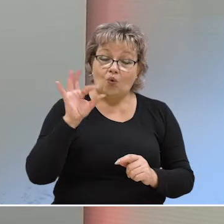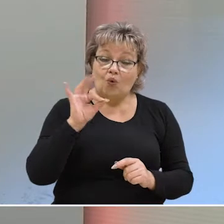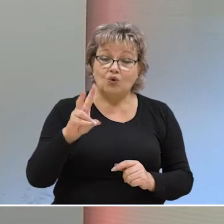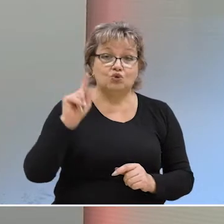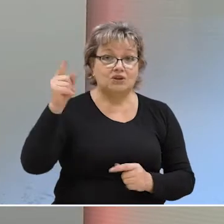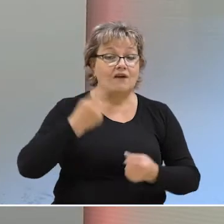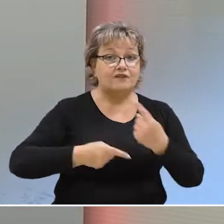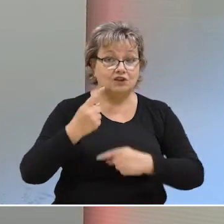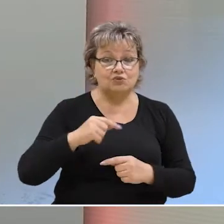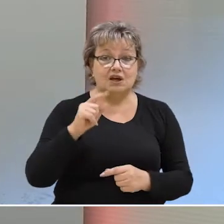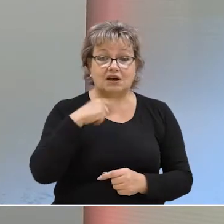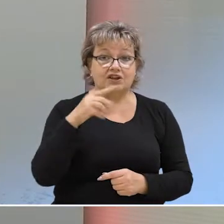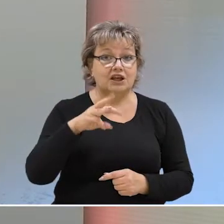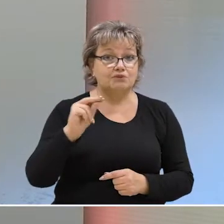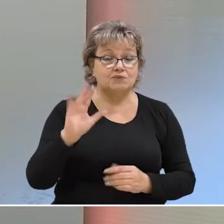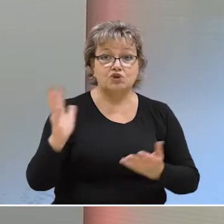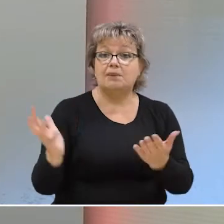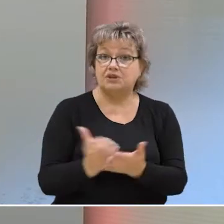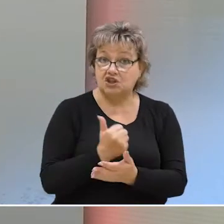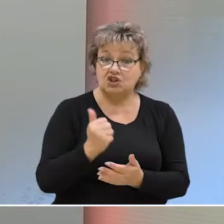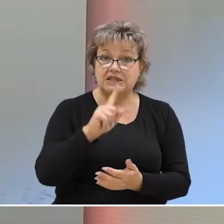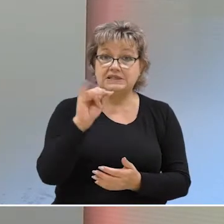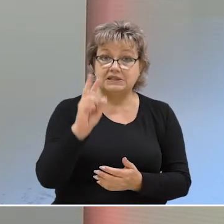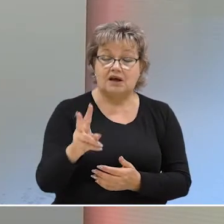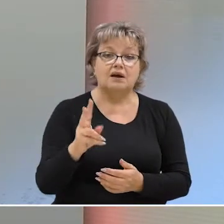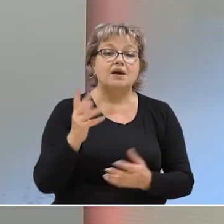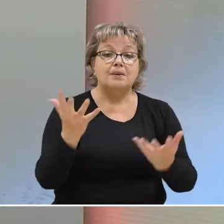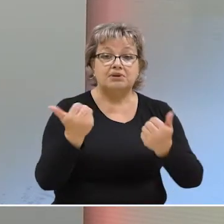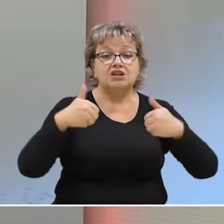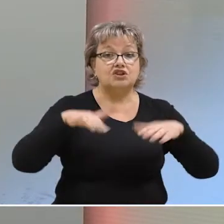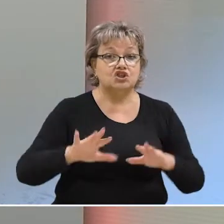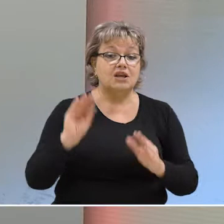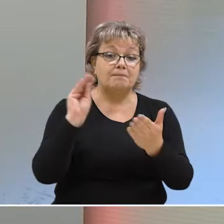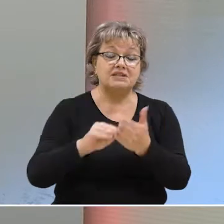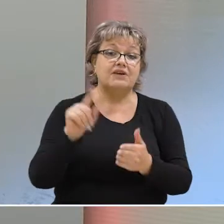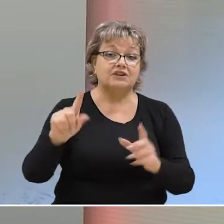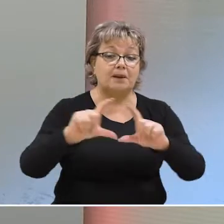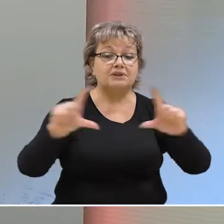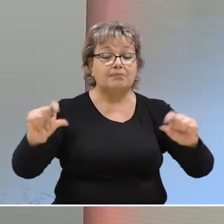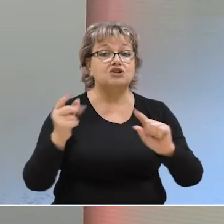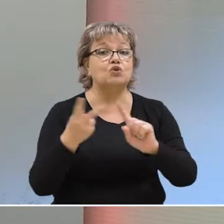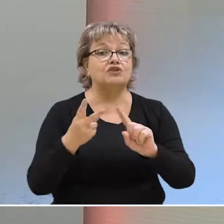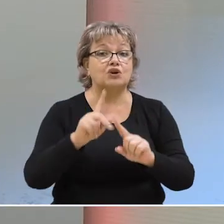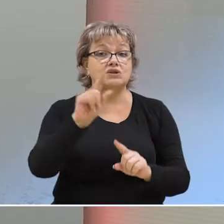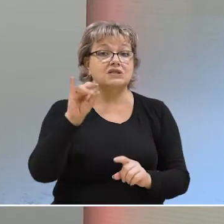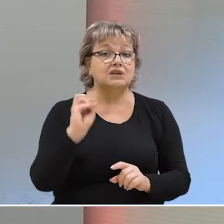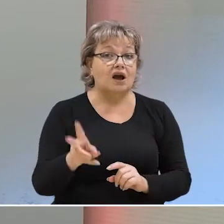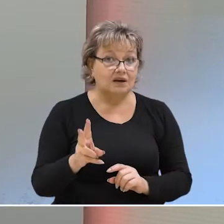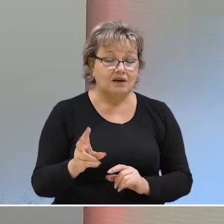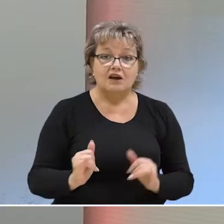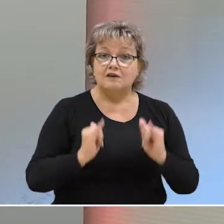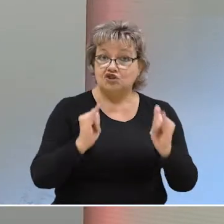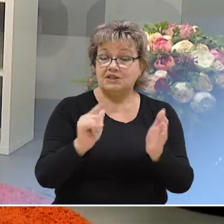вернулся. Как сообщает донской главка МЧС, после обнаружения знака Триказов принял решение поставить рядом с табличкой второй знак